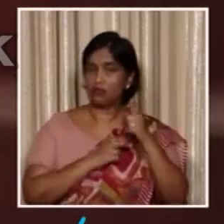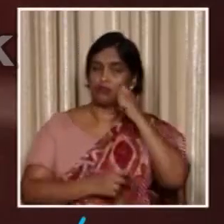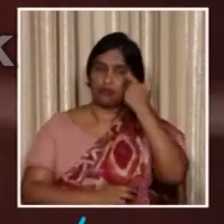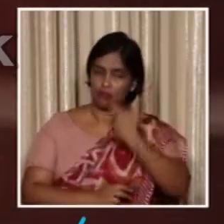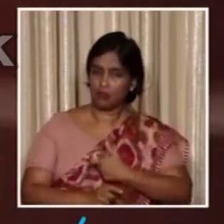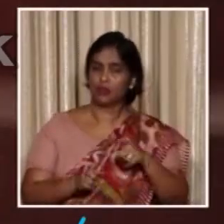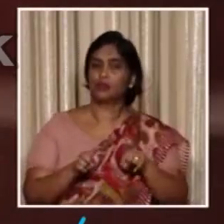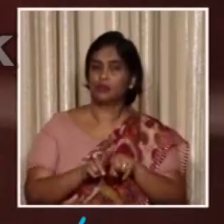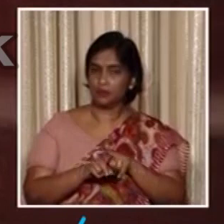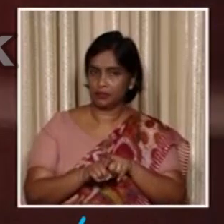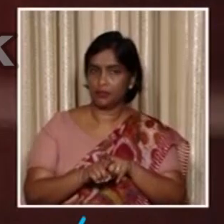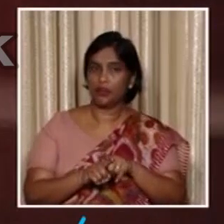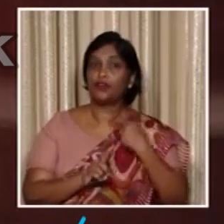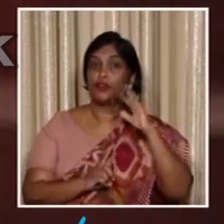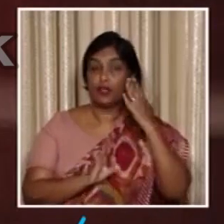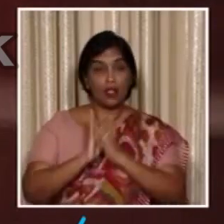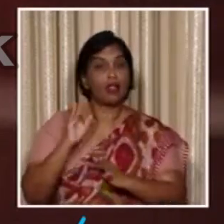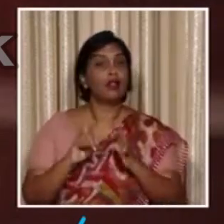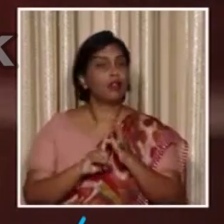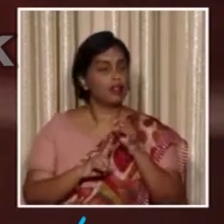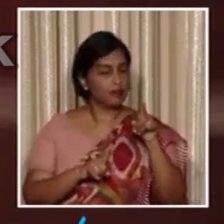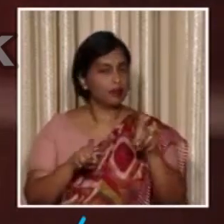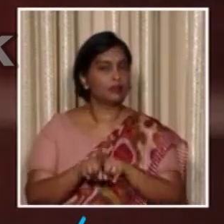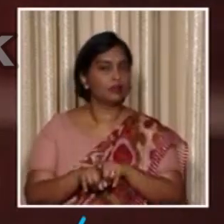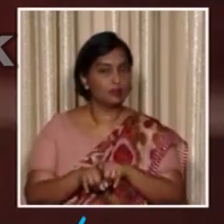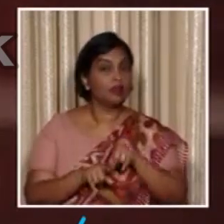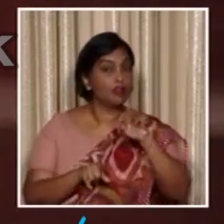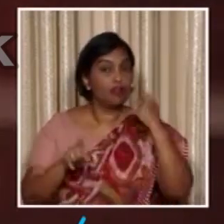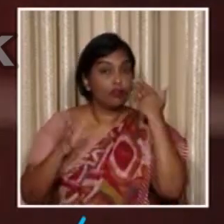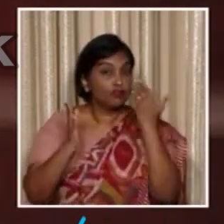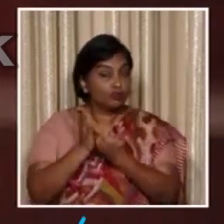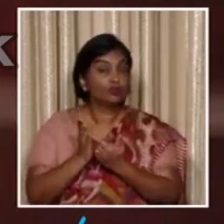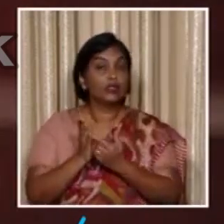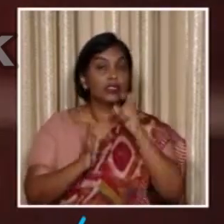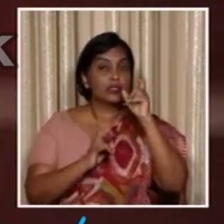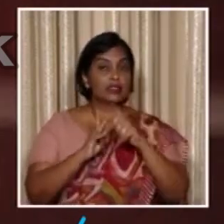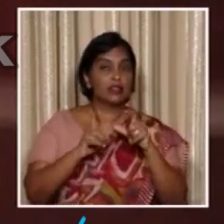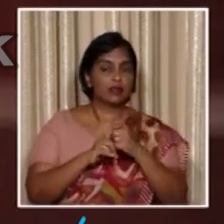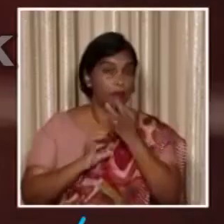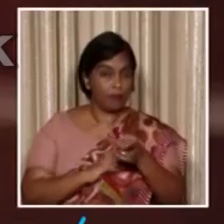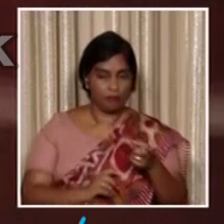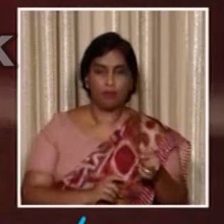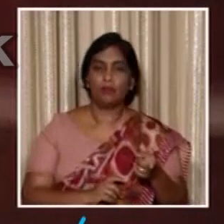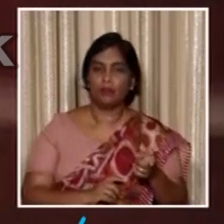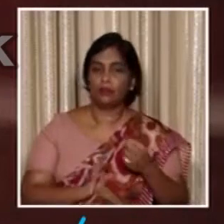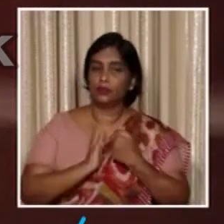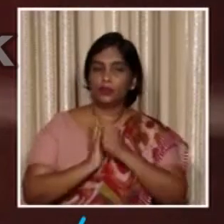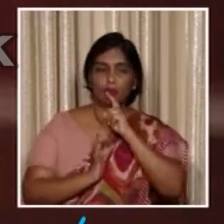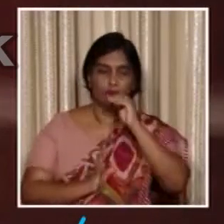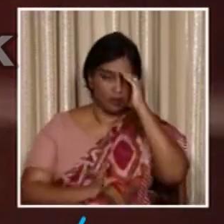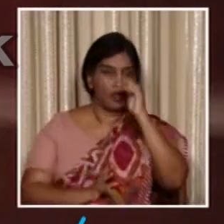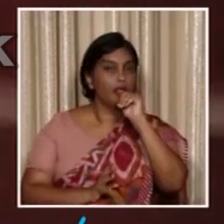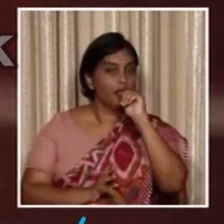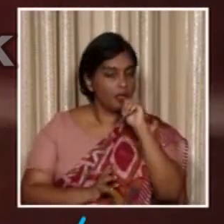පුරවැසියෙක් විදියට විශේෂ මන්ත්‍රීවරයෙක් විදියට ඒ සාක්ෂි ගිහිල්ලා CID එකට ඉදිරිපත් කරන්න. ගරු කතානායකතුමනි,